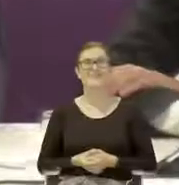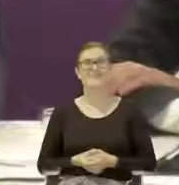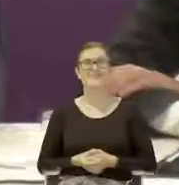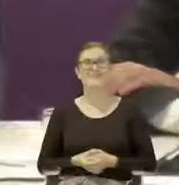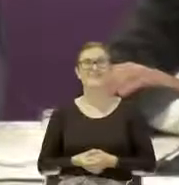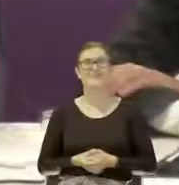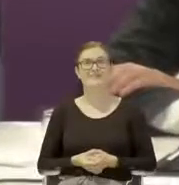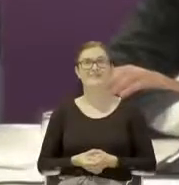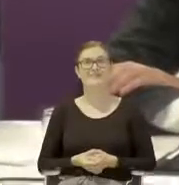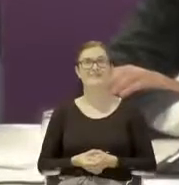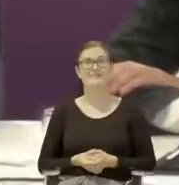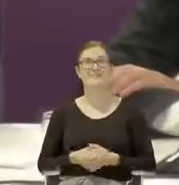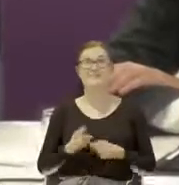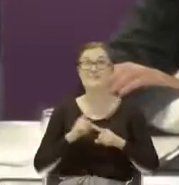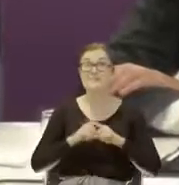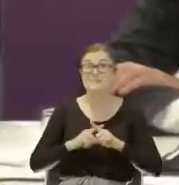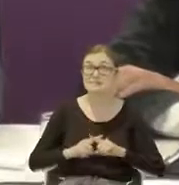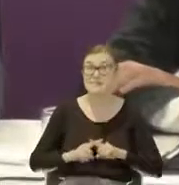développement.